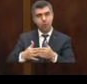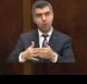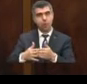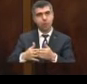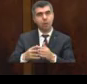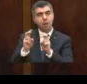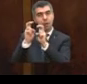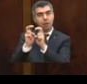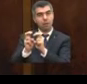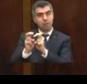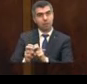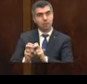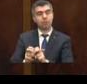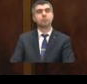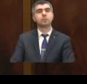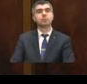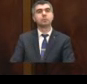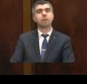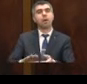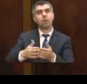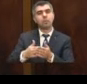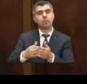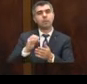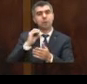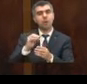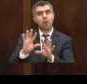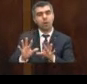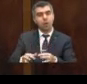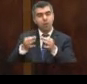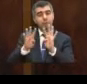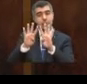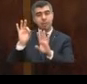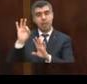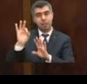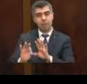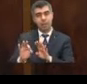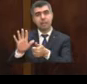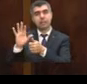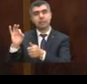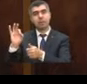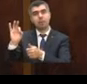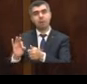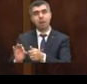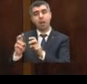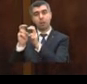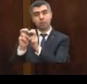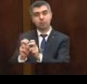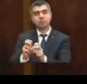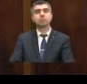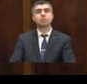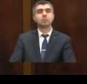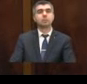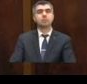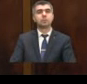انخفض تغطيته للحاجيات الوطنية من 80% إلى 60%، وكذلك عدم